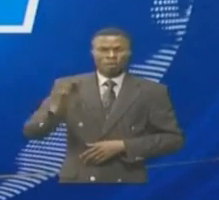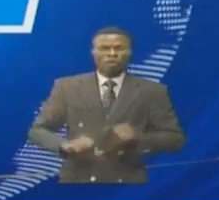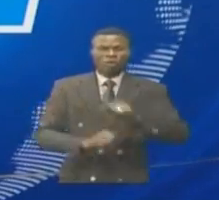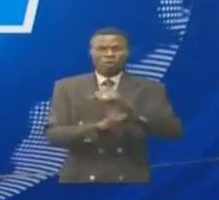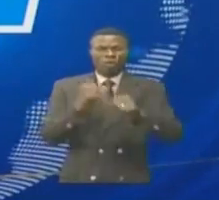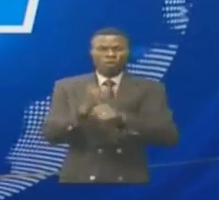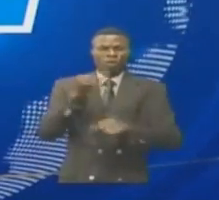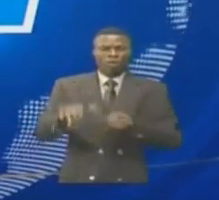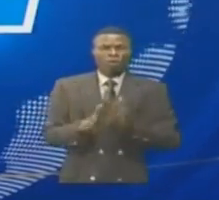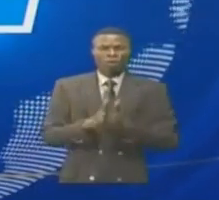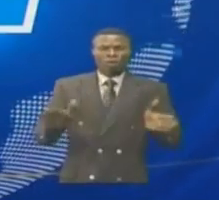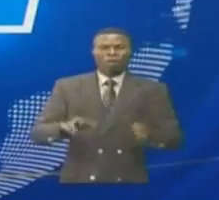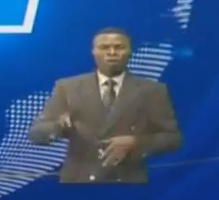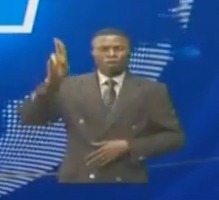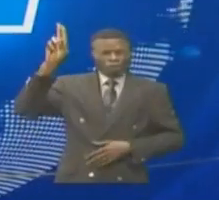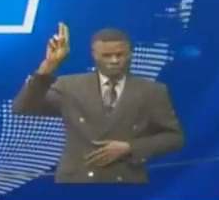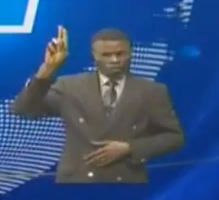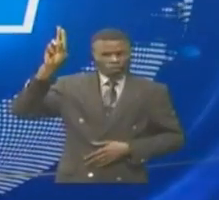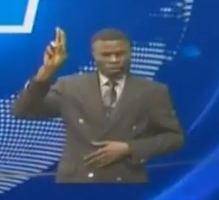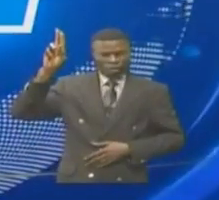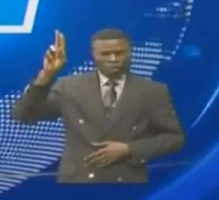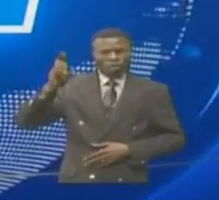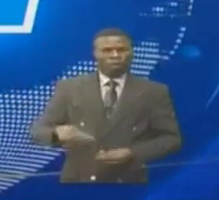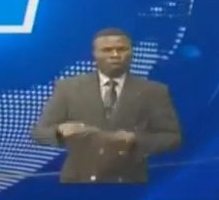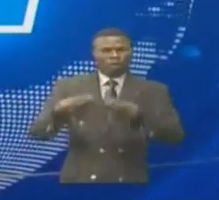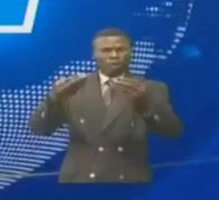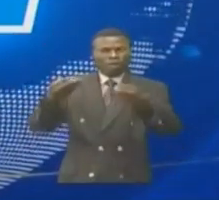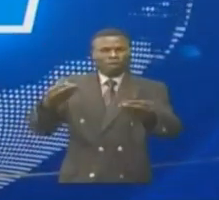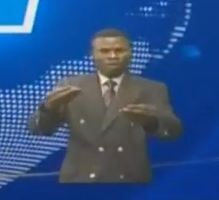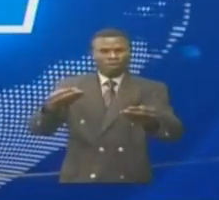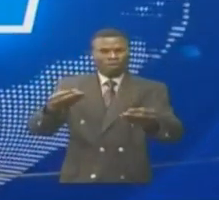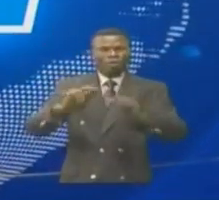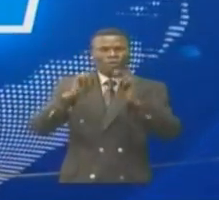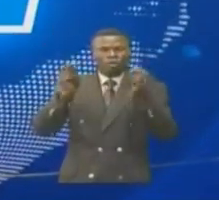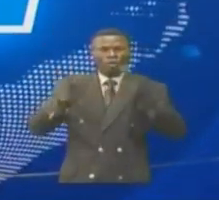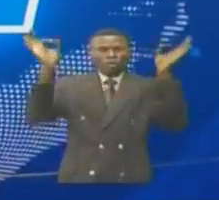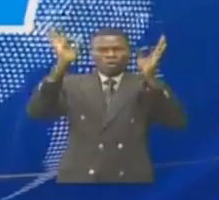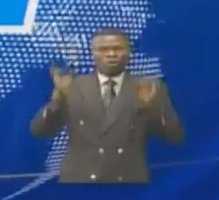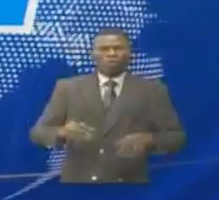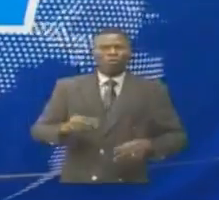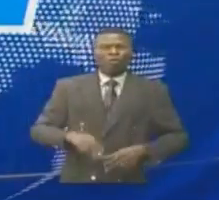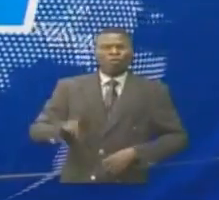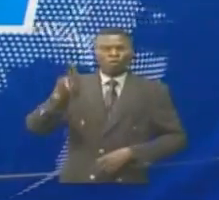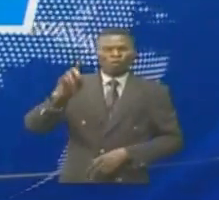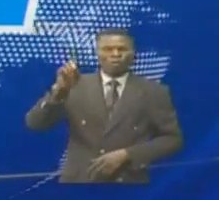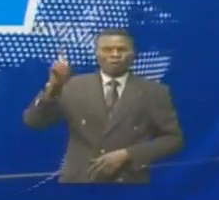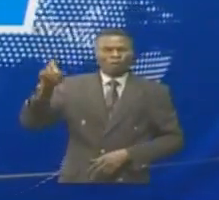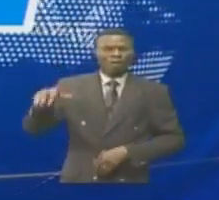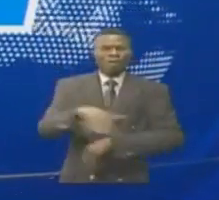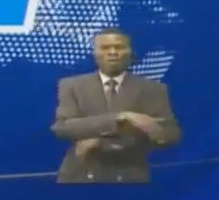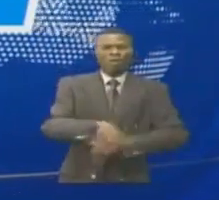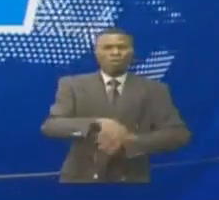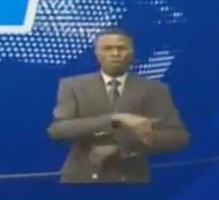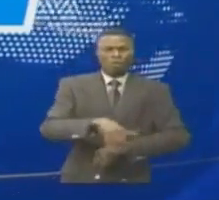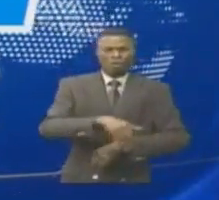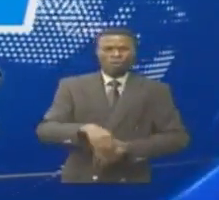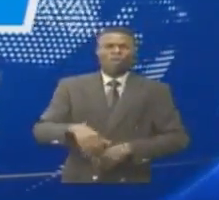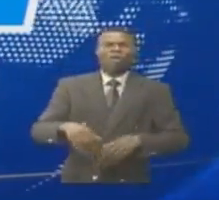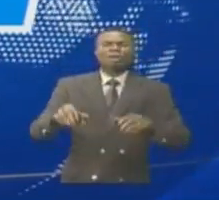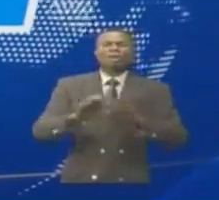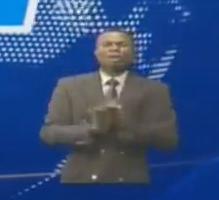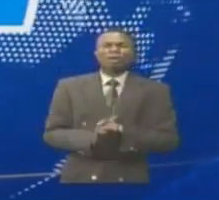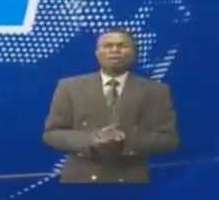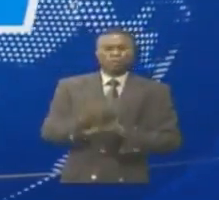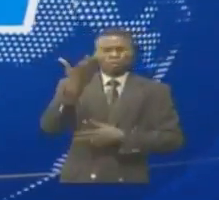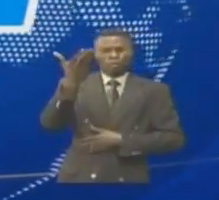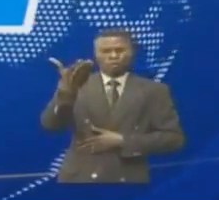secrétaire général de l'UDPS, ont été remis à l'interfédéral de l'UDPS, Ngiringir circonscription de la FUNA. Rodé Panda